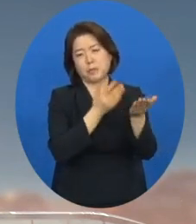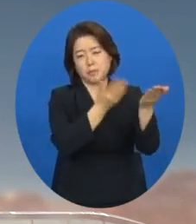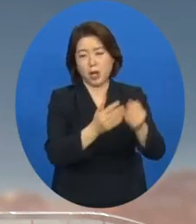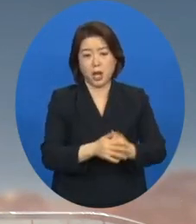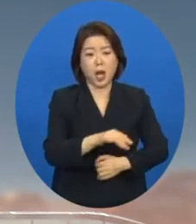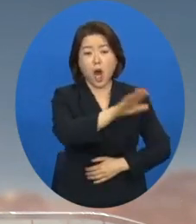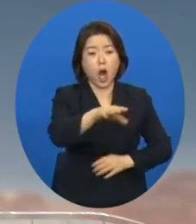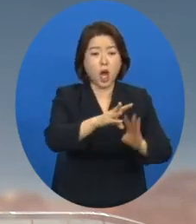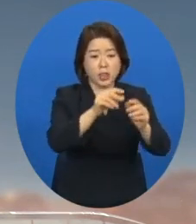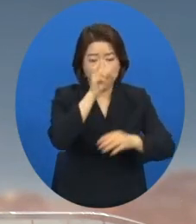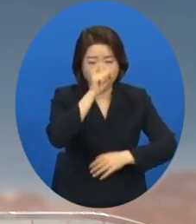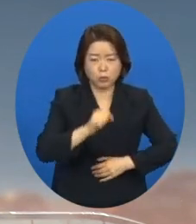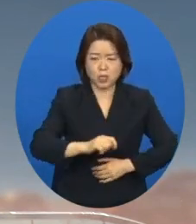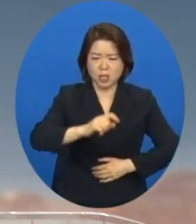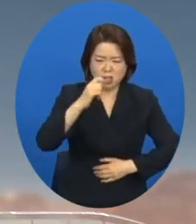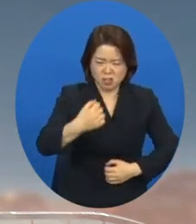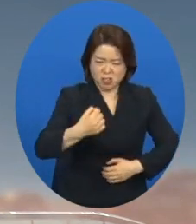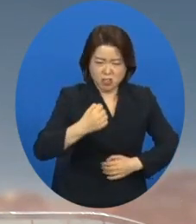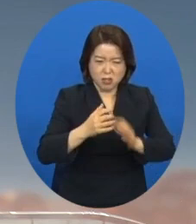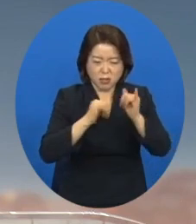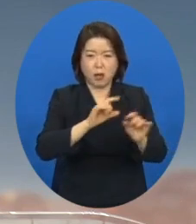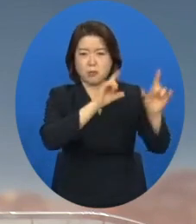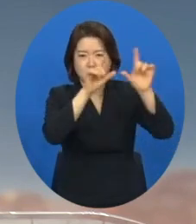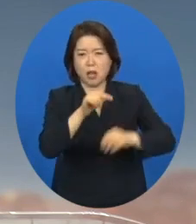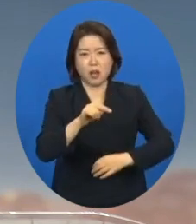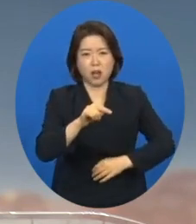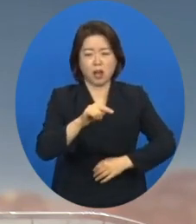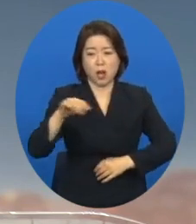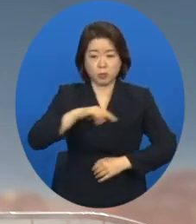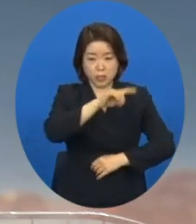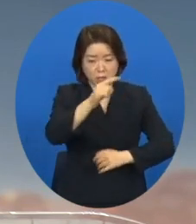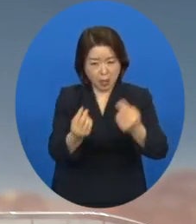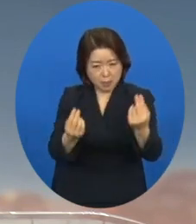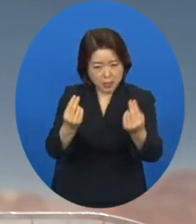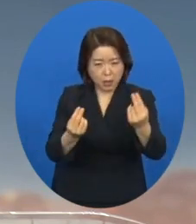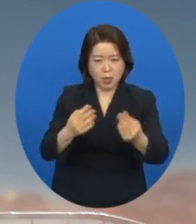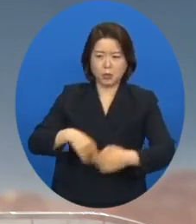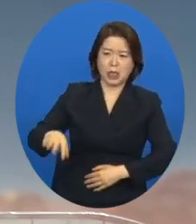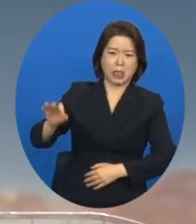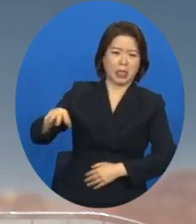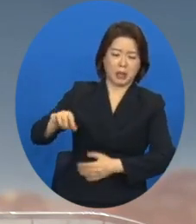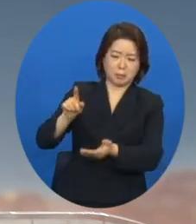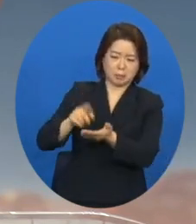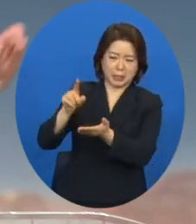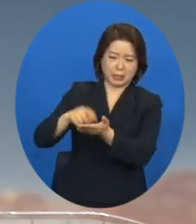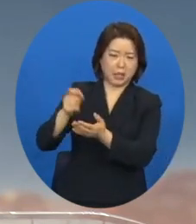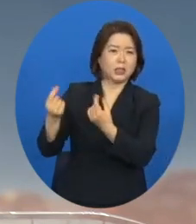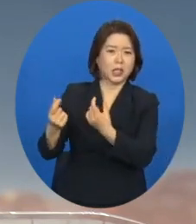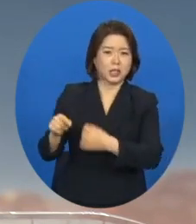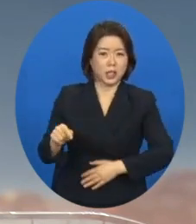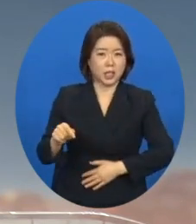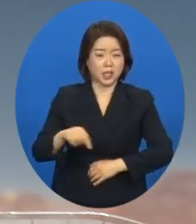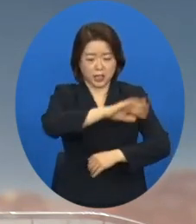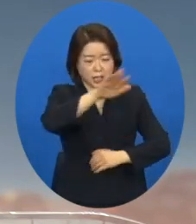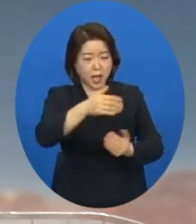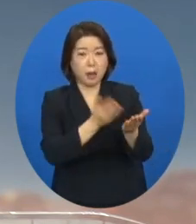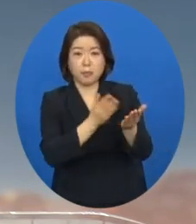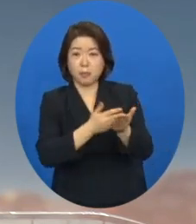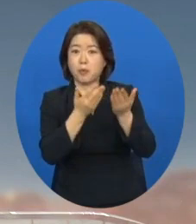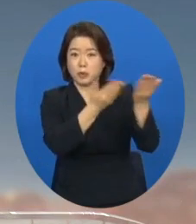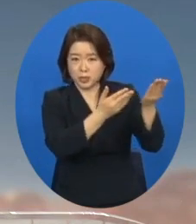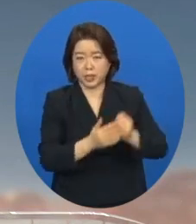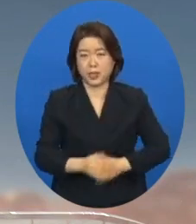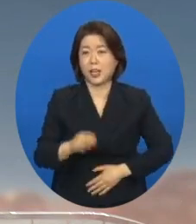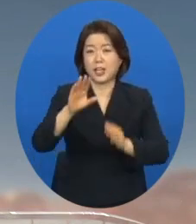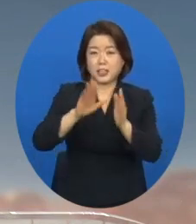너무 강력한 사람들이 살고 있어서 우리가 거기에 비하면 우리는 메뚜기와 같습니다. 막 이런 보고를 냈어요. 근데